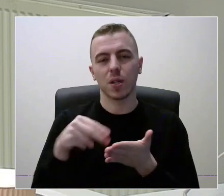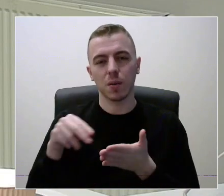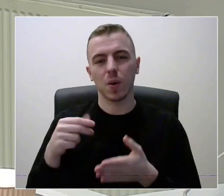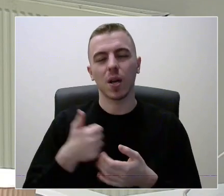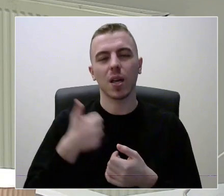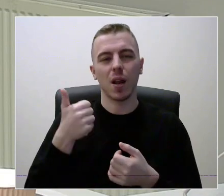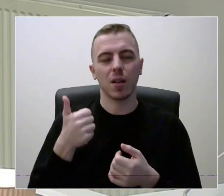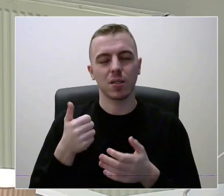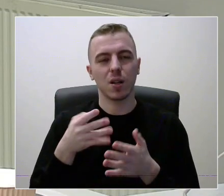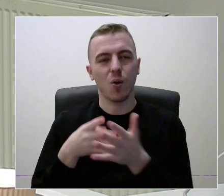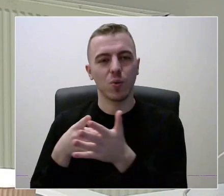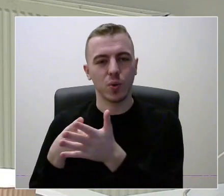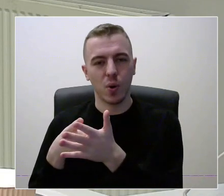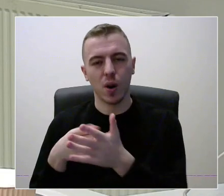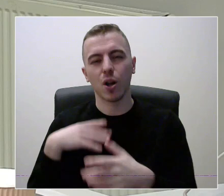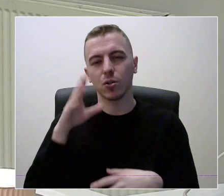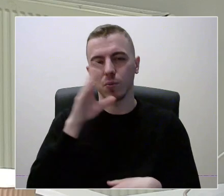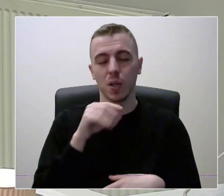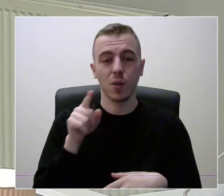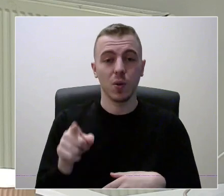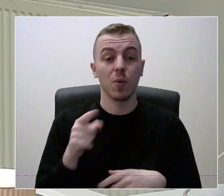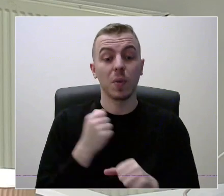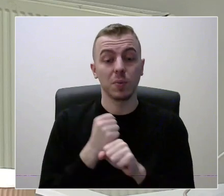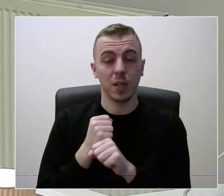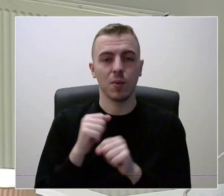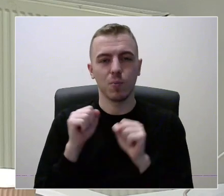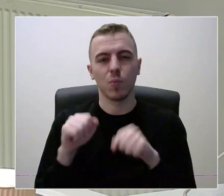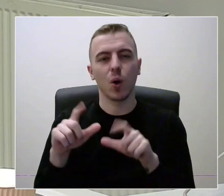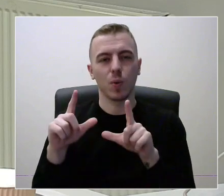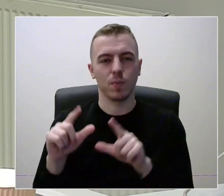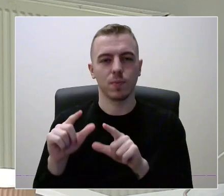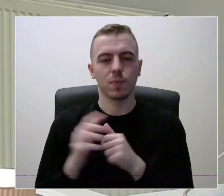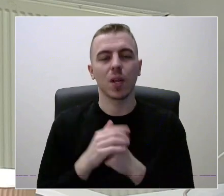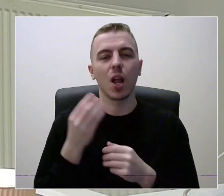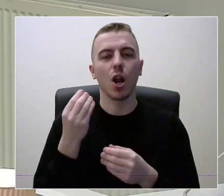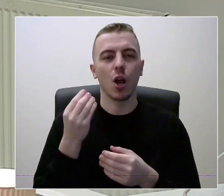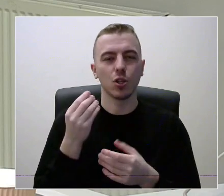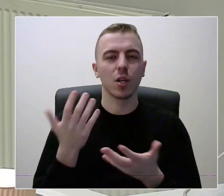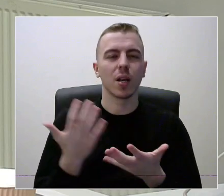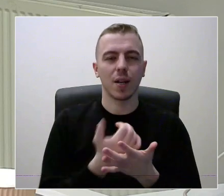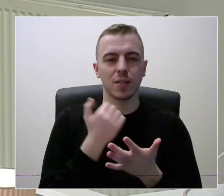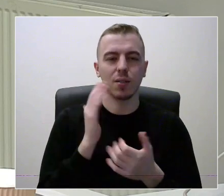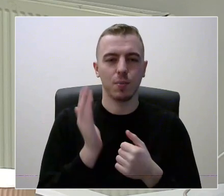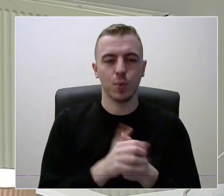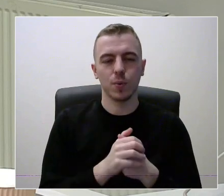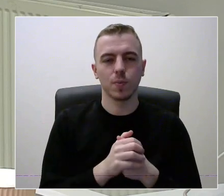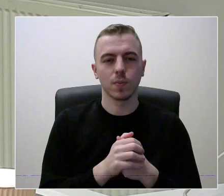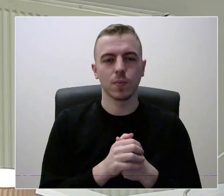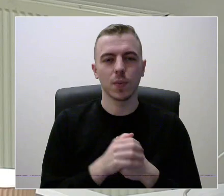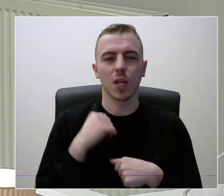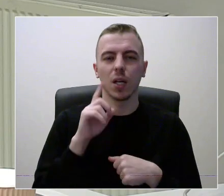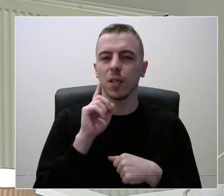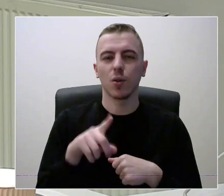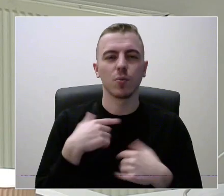kontrolės. Ir manau, kad tą atlikus mes tikrai galime tas lėšas atrasti. Ir nenorėčiau, kad čia mes